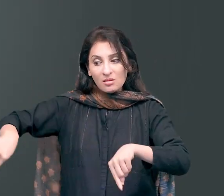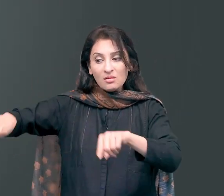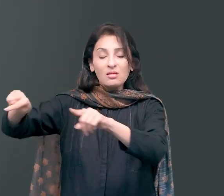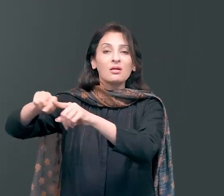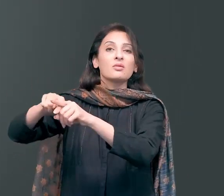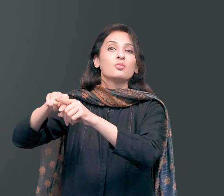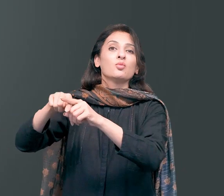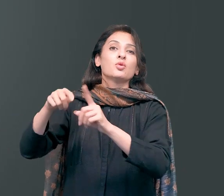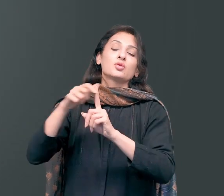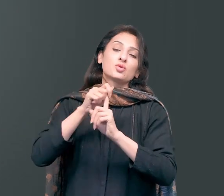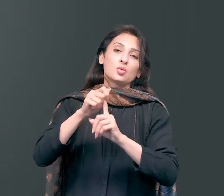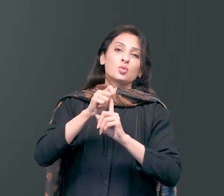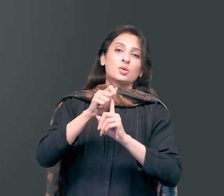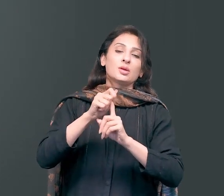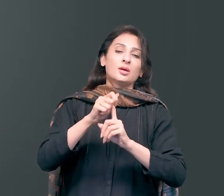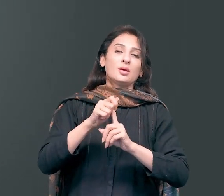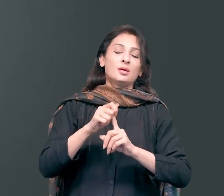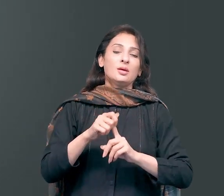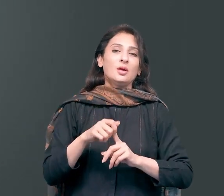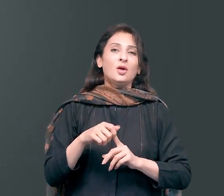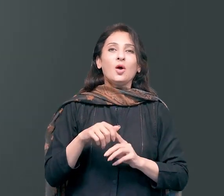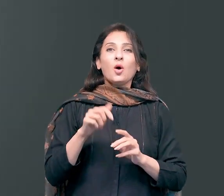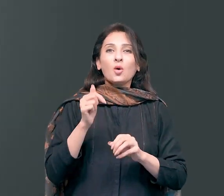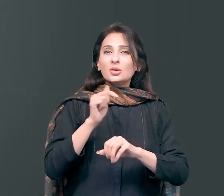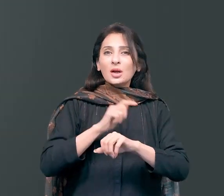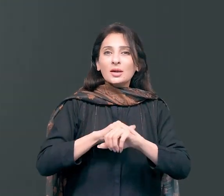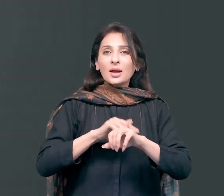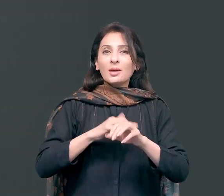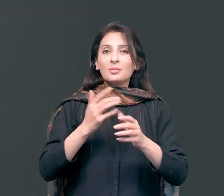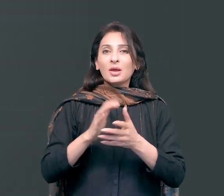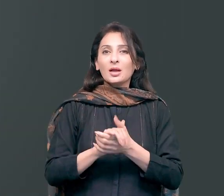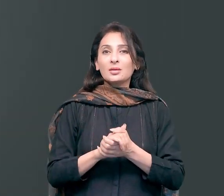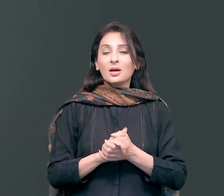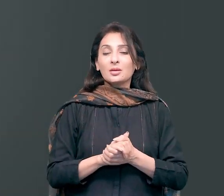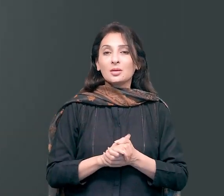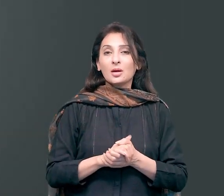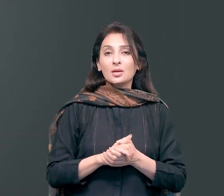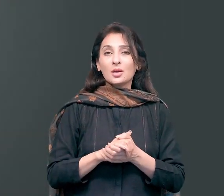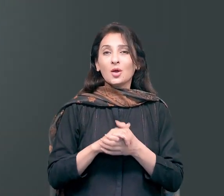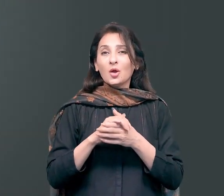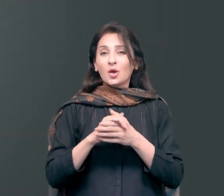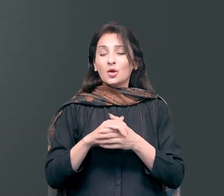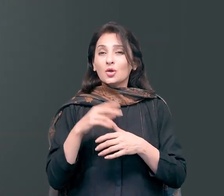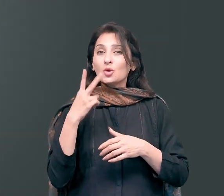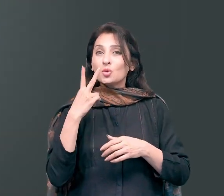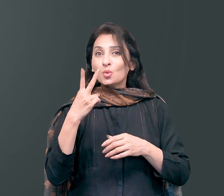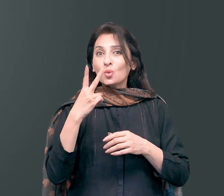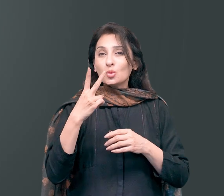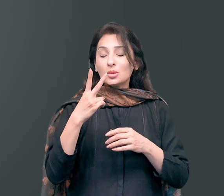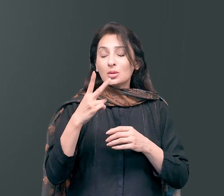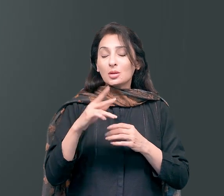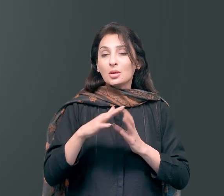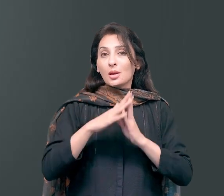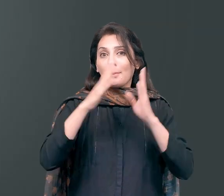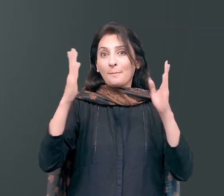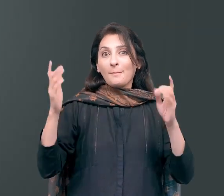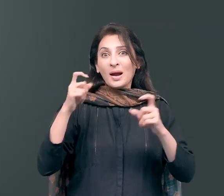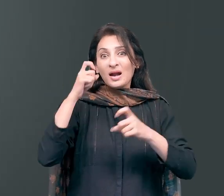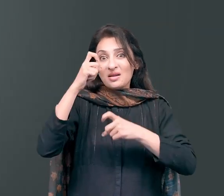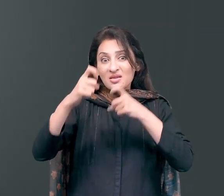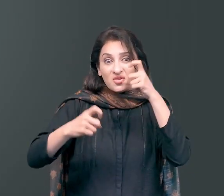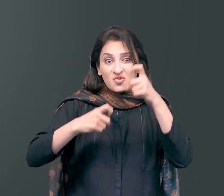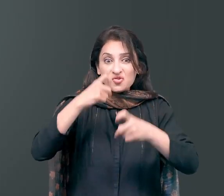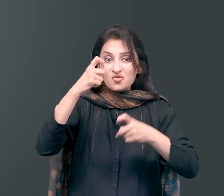یہ تھی کہ سیکنڈ ورلڈ وار کا آغاز ہو چکا تھا، اور جو لارڈ لن لتھگو تھے کہ ان